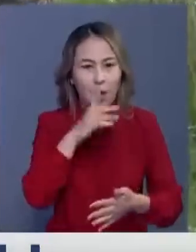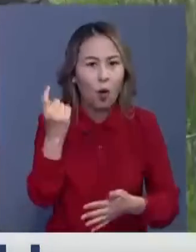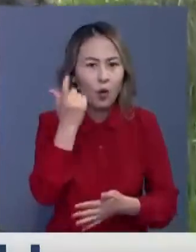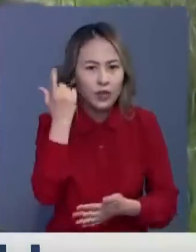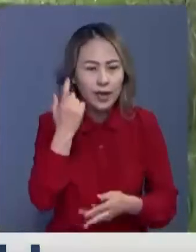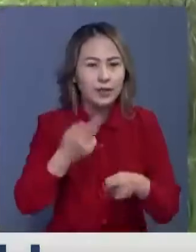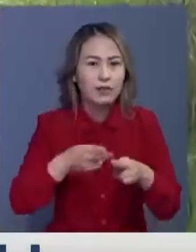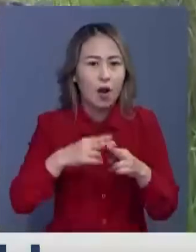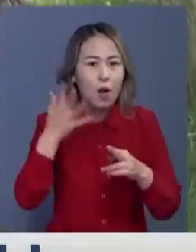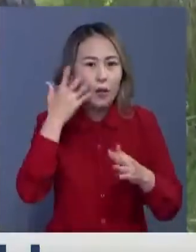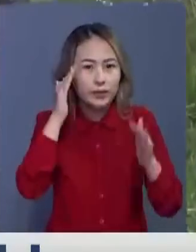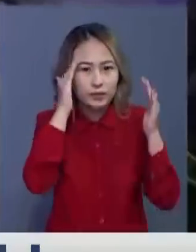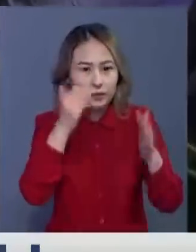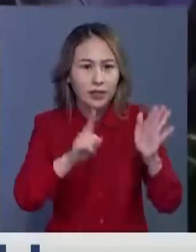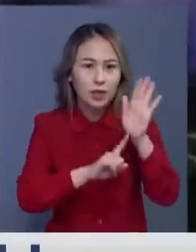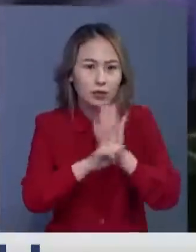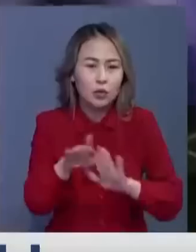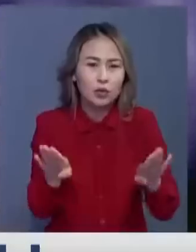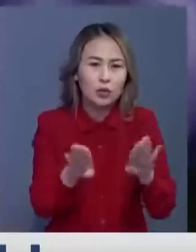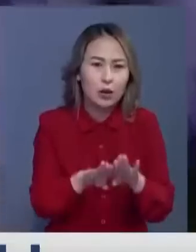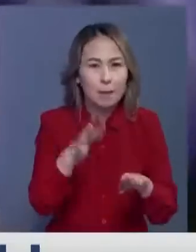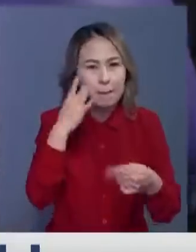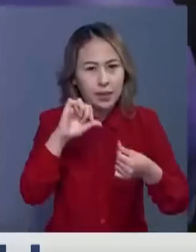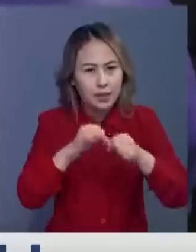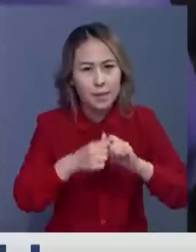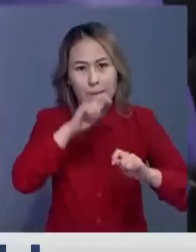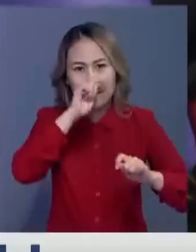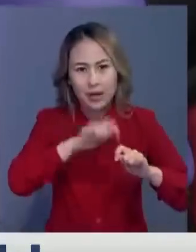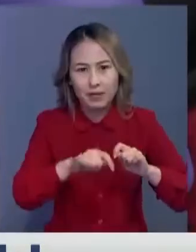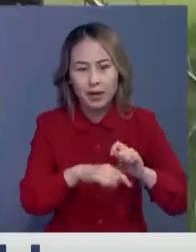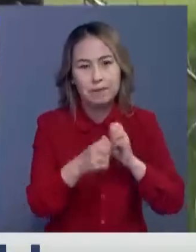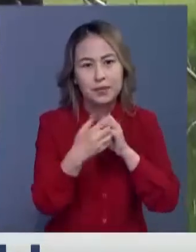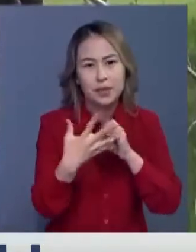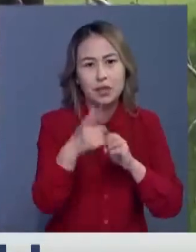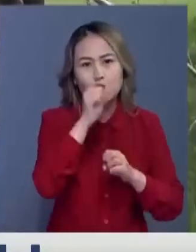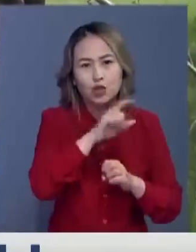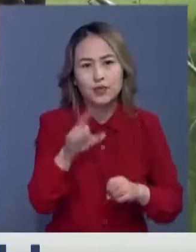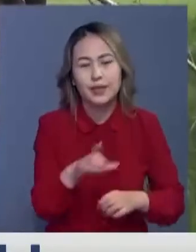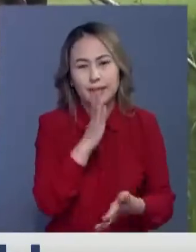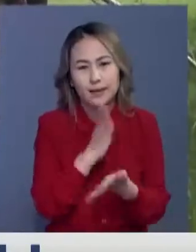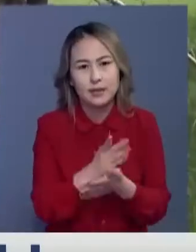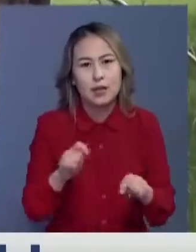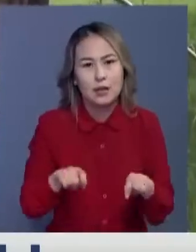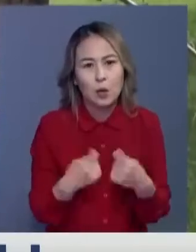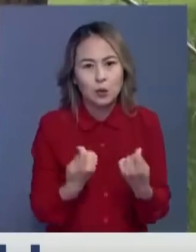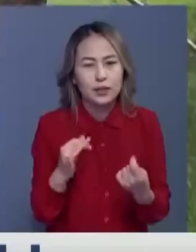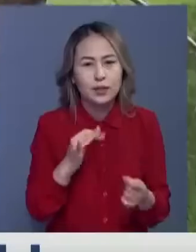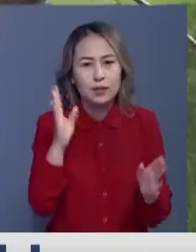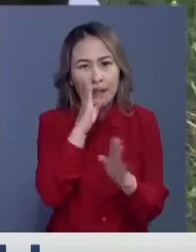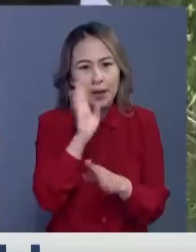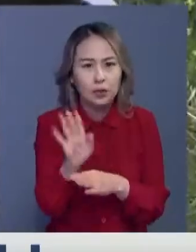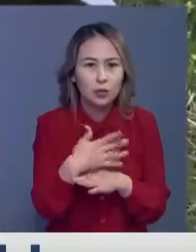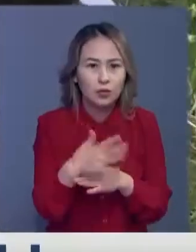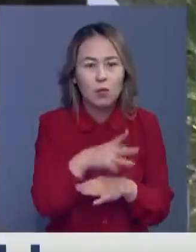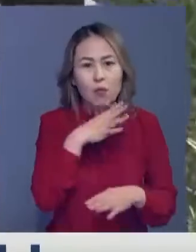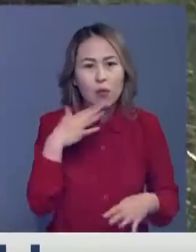Жалпы карантин басталғалы өңір аумағында осындай рейд барысында 15 адам әкімшілік жазаға тартылды. Дені табиғат аясында